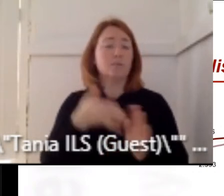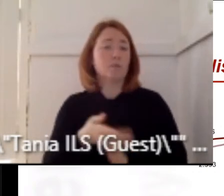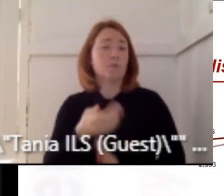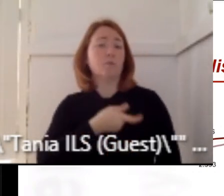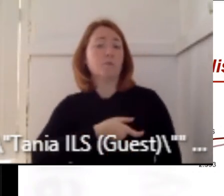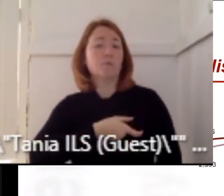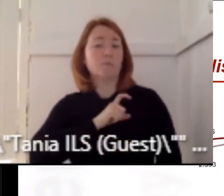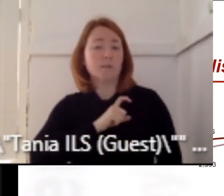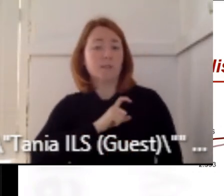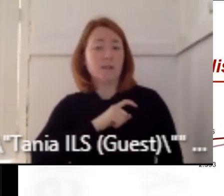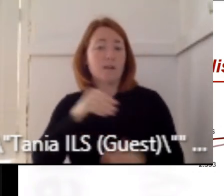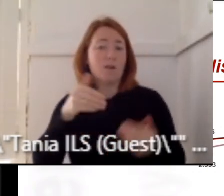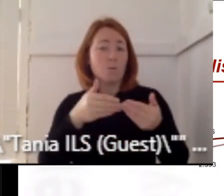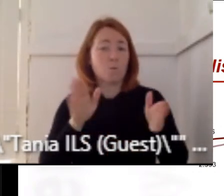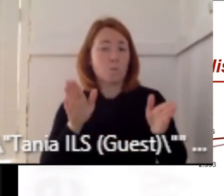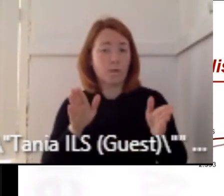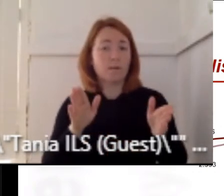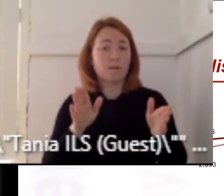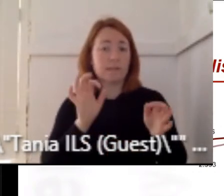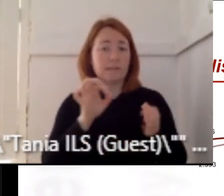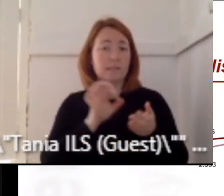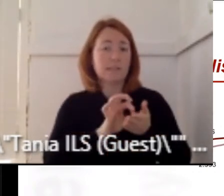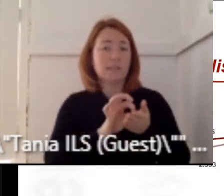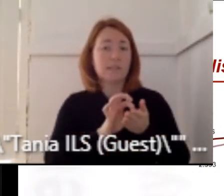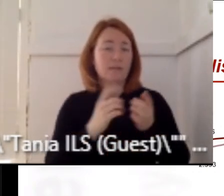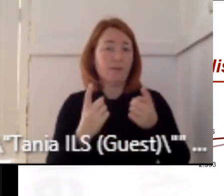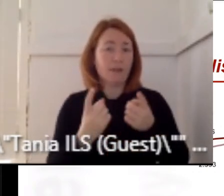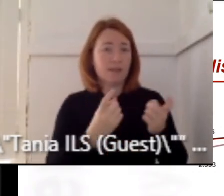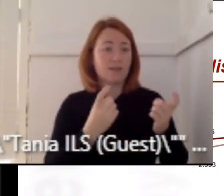estaven obertes perquè són un servei doncs,